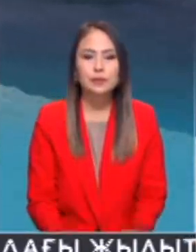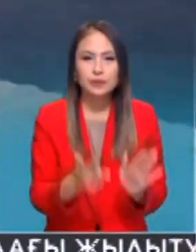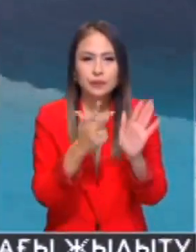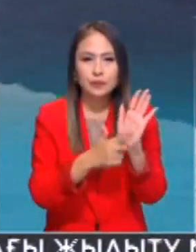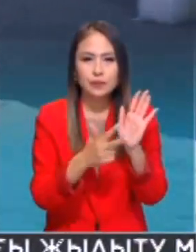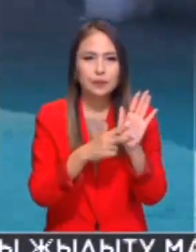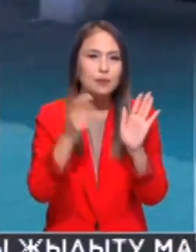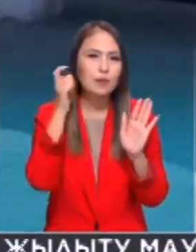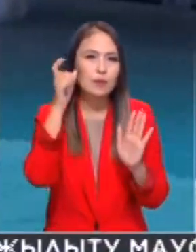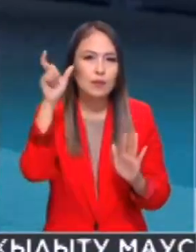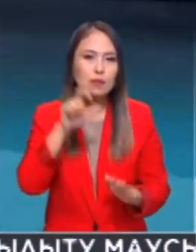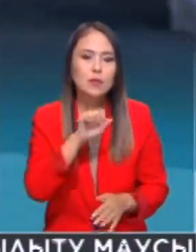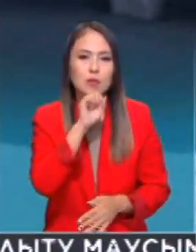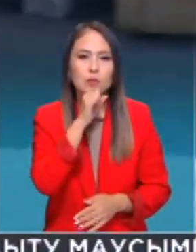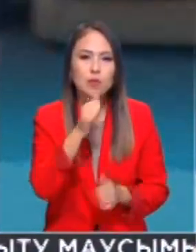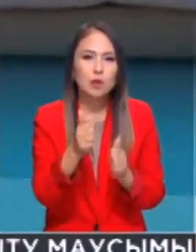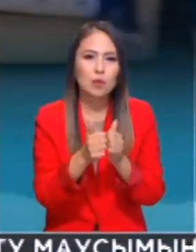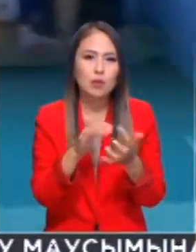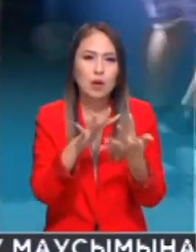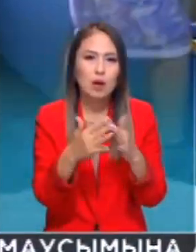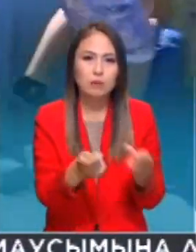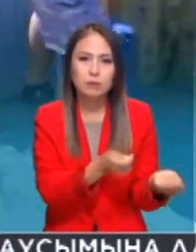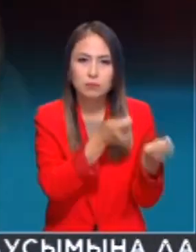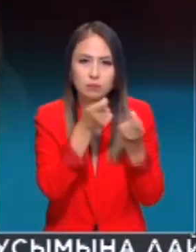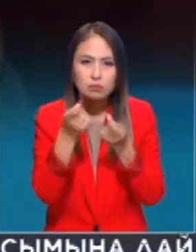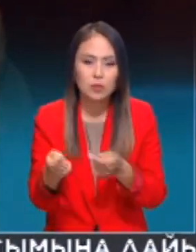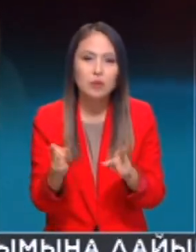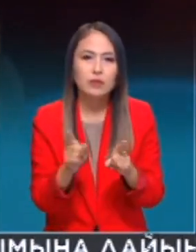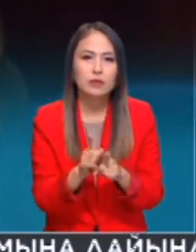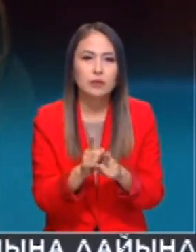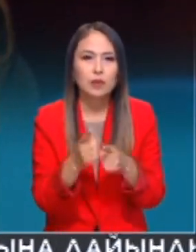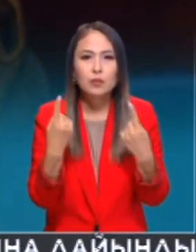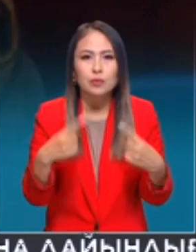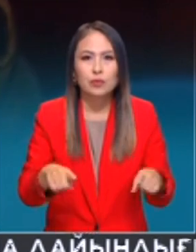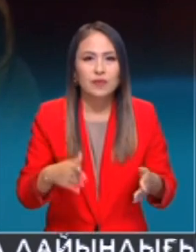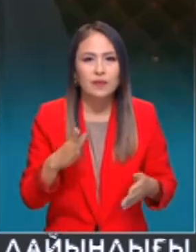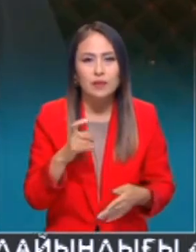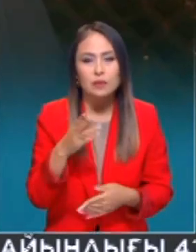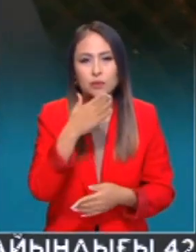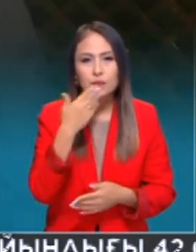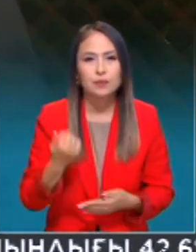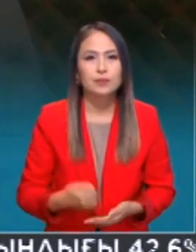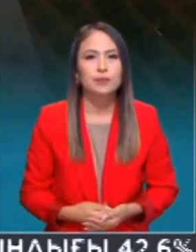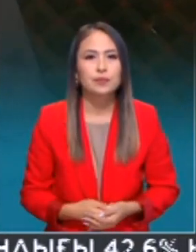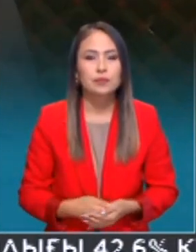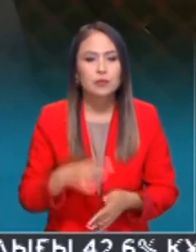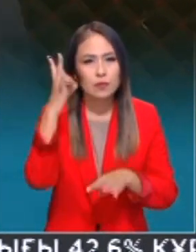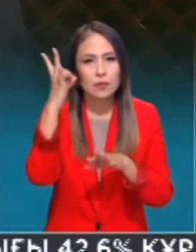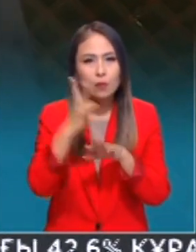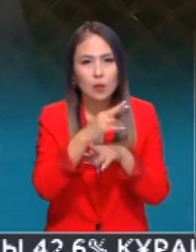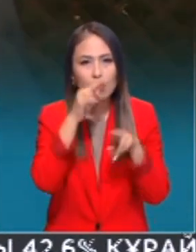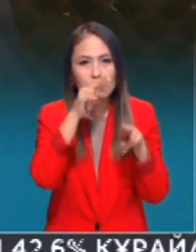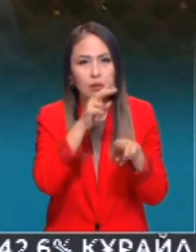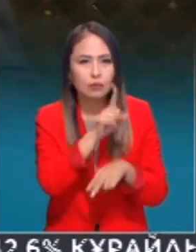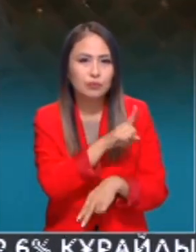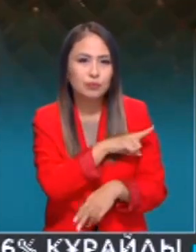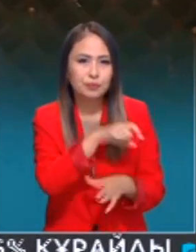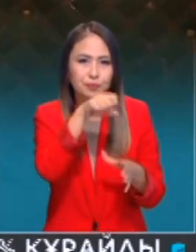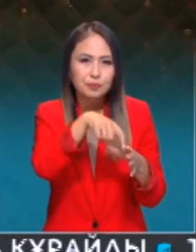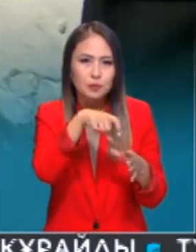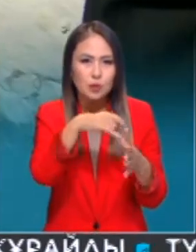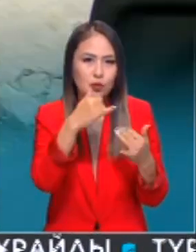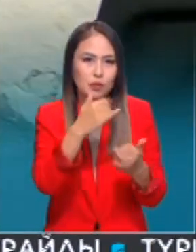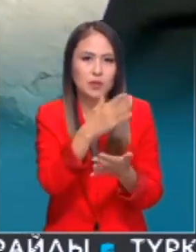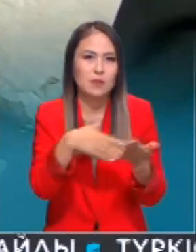80-ден асқан Мырзабай ақсақал суды көрші ауылдан тасып жүр, басқа мал қалмаған. Бұрын ептеп шығарайып, түні бойы тоқ, түні бойы күзетіп толтыратынбыз. Қазір одан